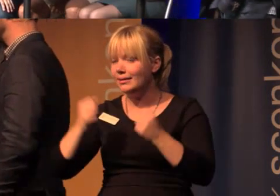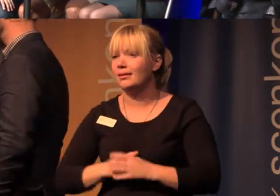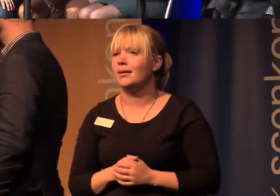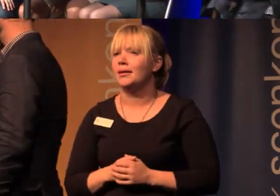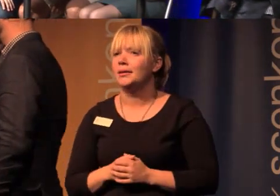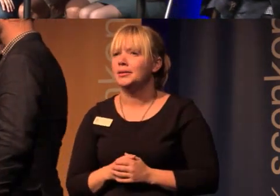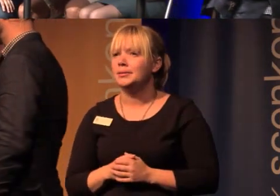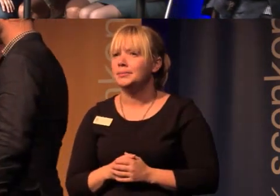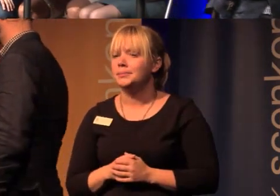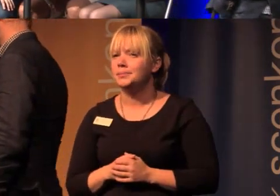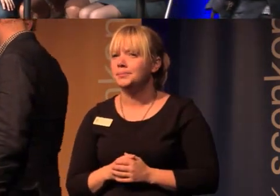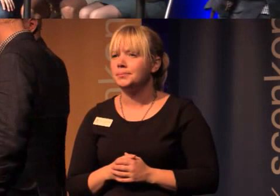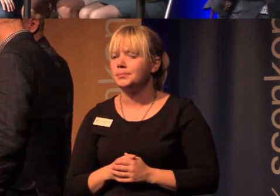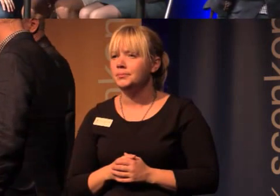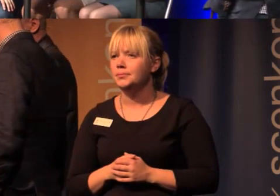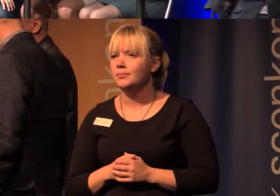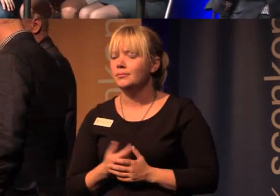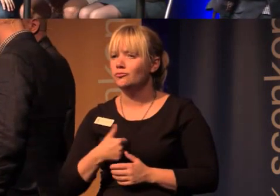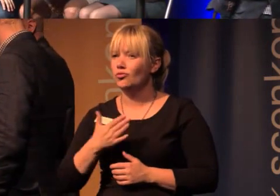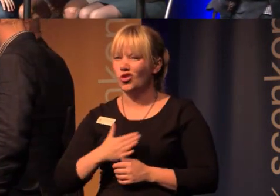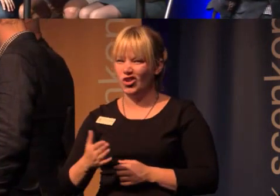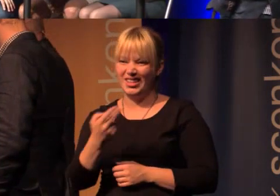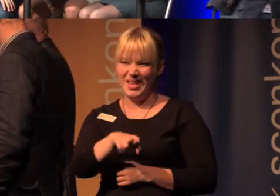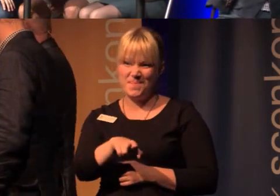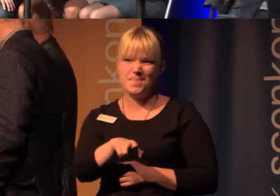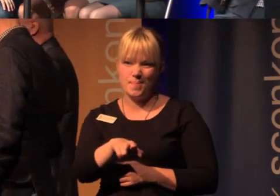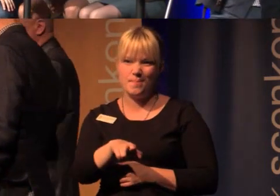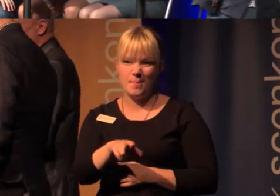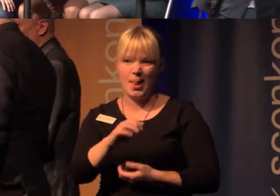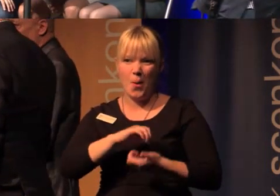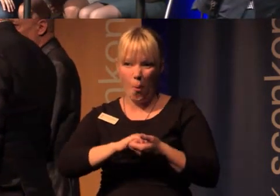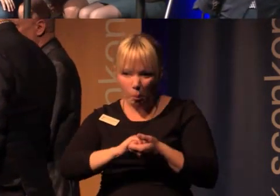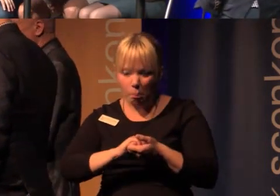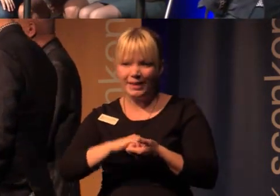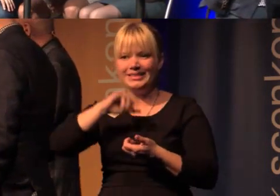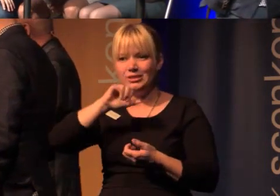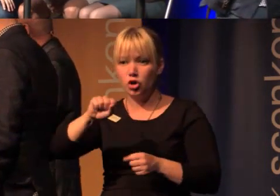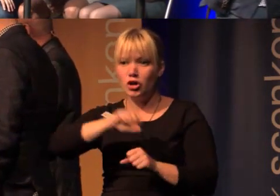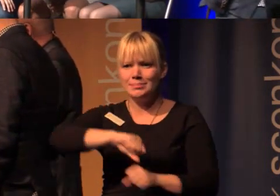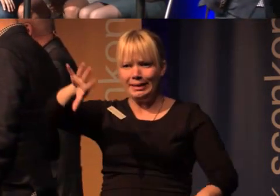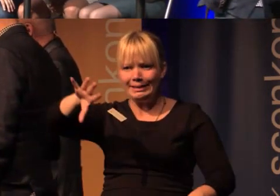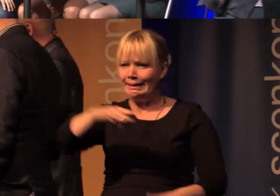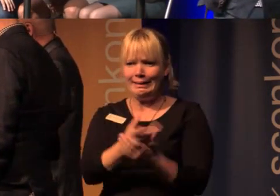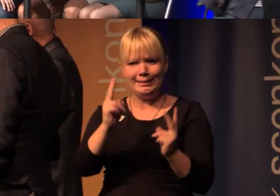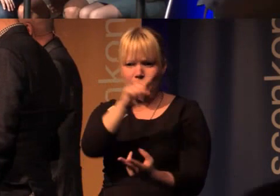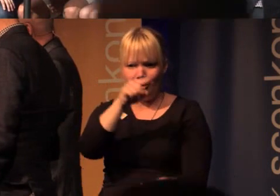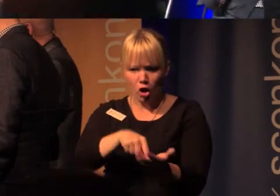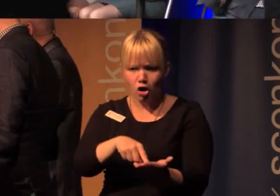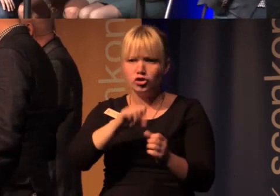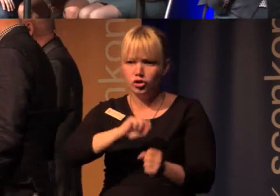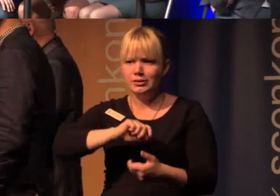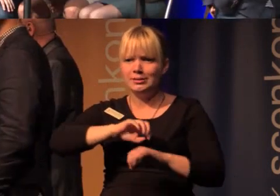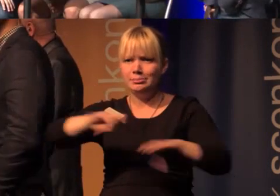därför så får man väl också lyfta exempel som jag tror att vi har haft opera på bio runt om i landet som har varit en ganska stor succé som